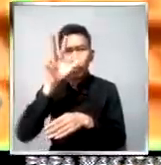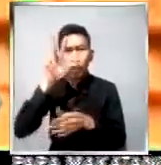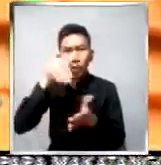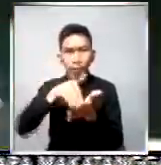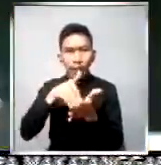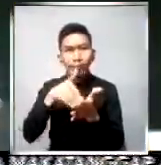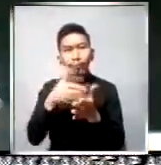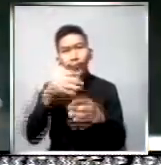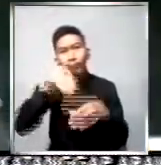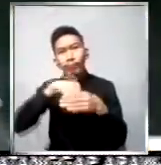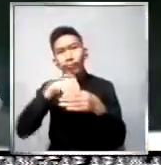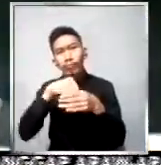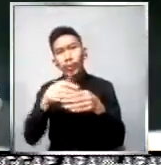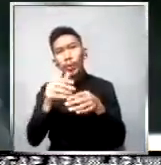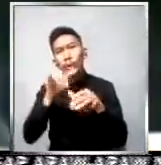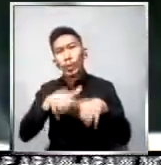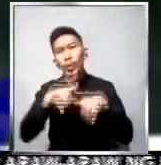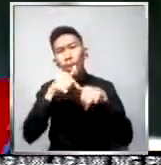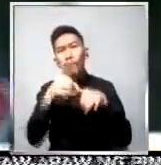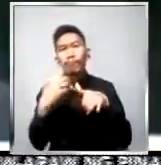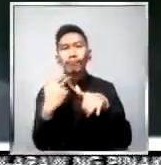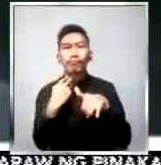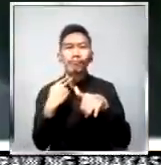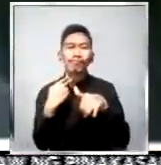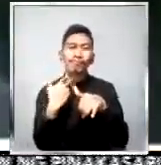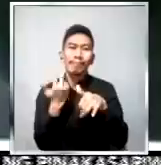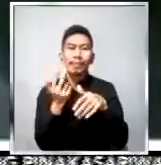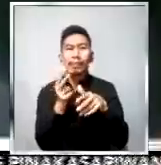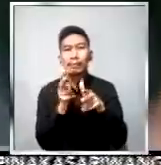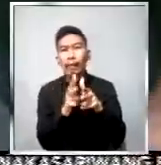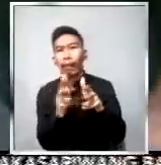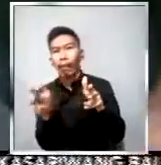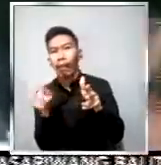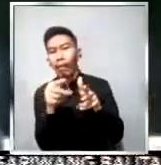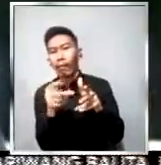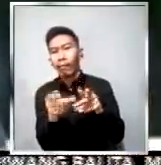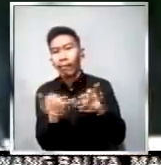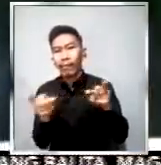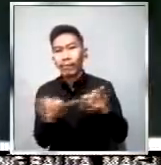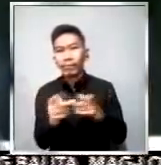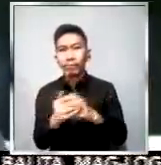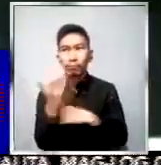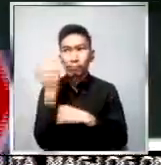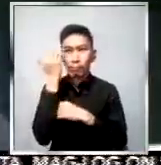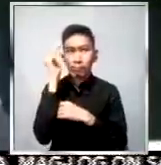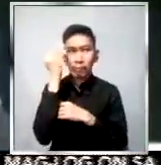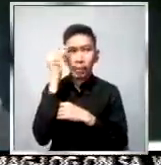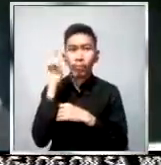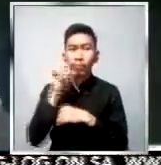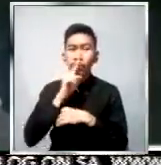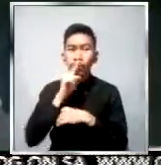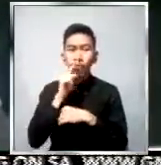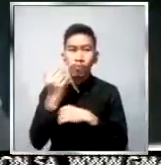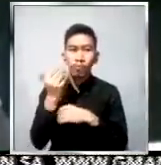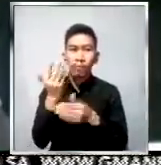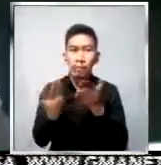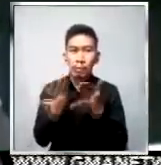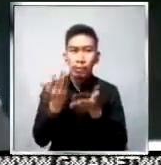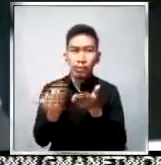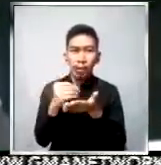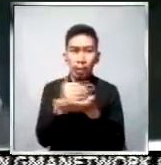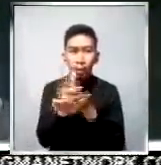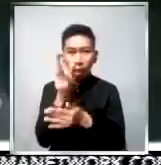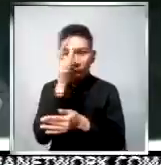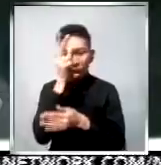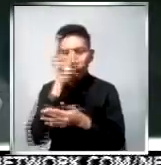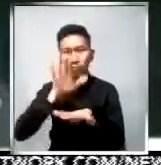ng pier. Di pa po namin nalaman kung ilan na po eh. Kasi po may mga pinakagit na may namatay na po niyan. Kasi po sa